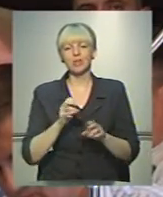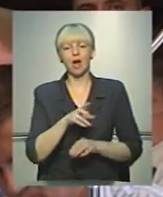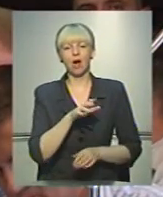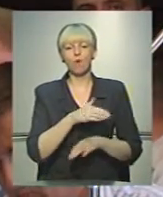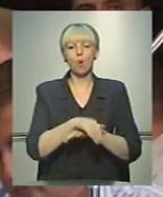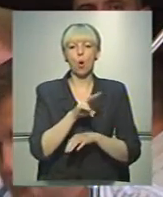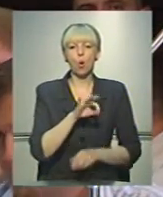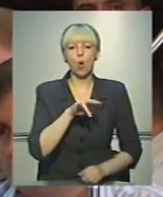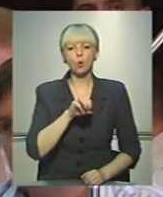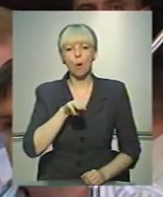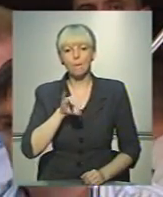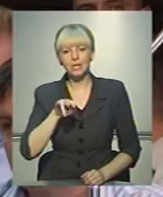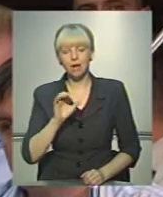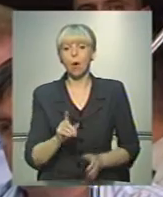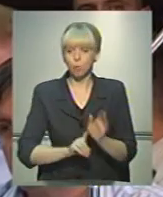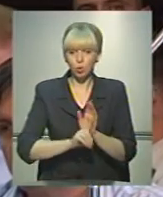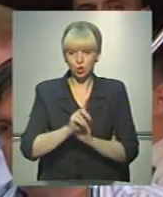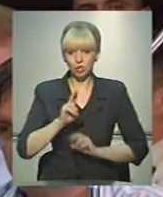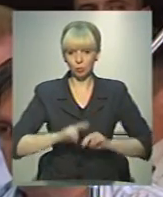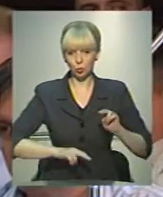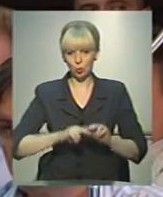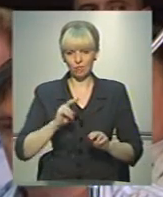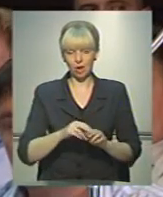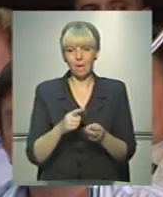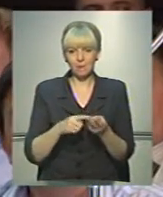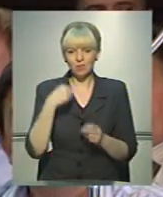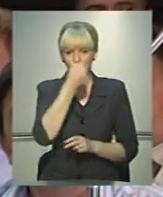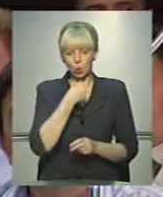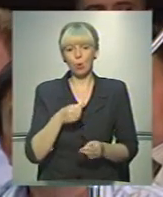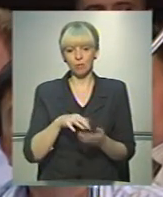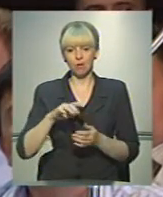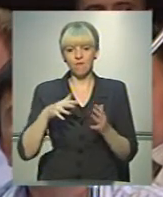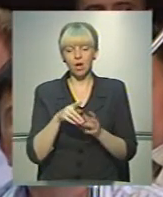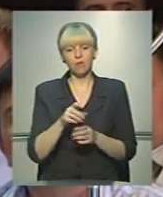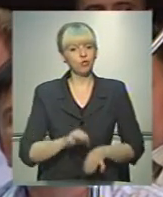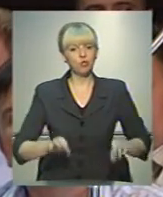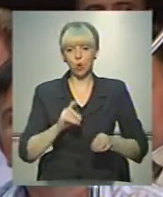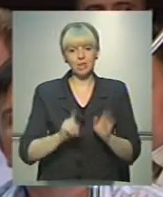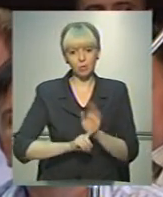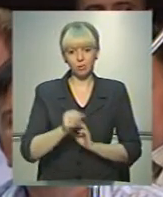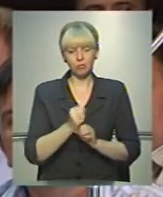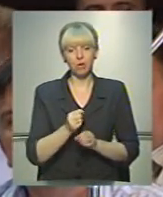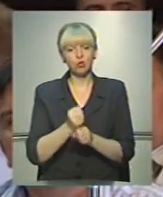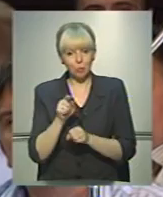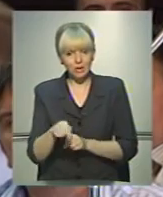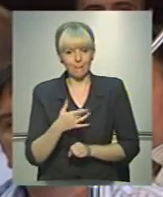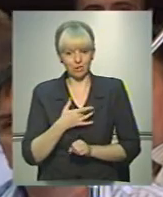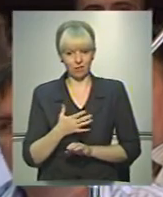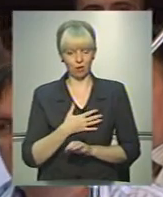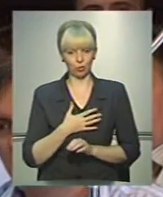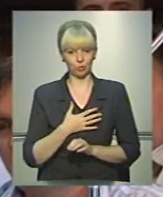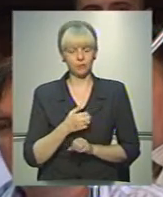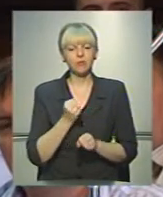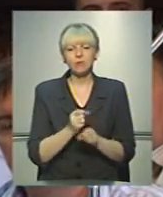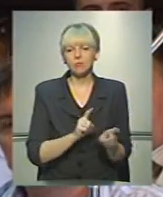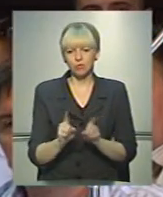на цьому, але ви їх почніть будувати. Півтора року йде війна, а ви ще нічого не почали робити. Зробіть їх привабливими.